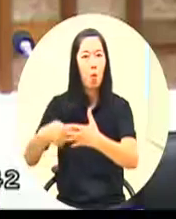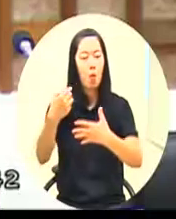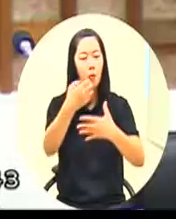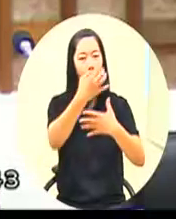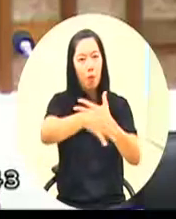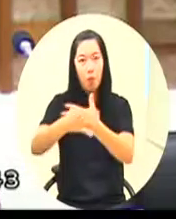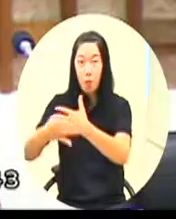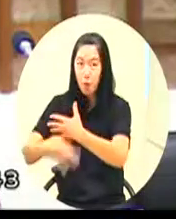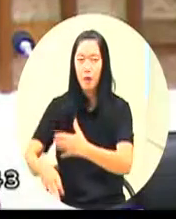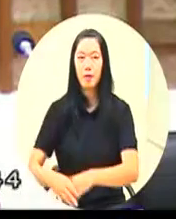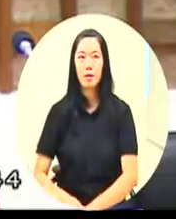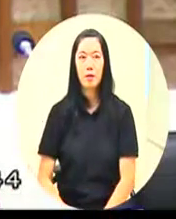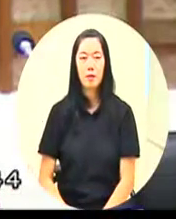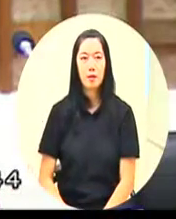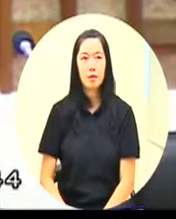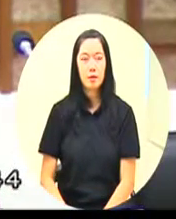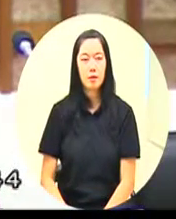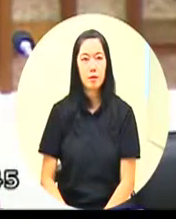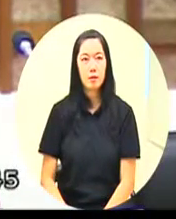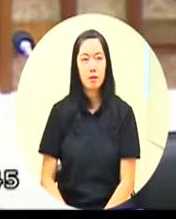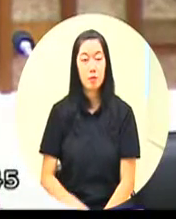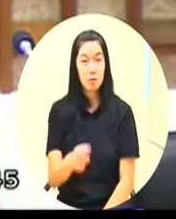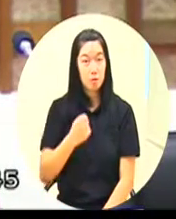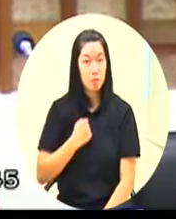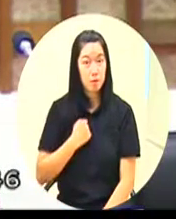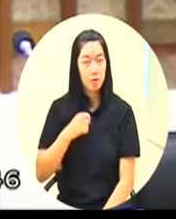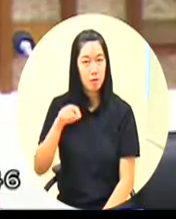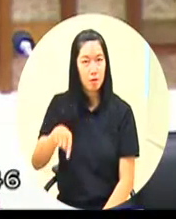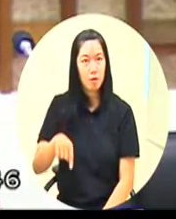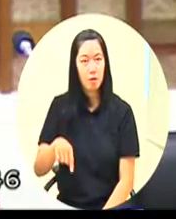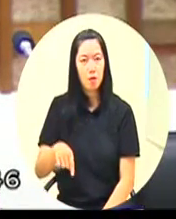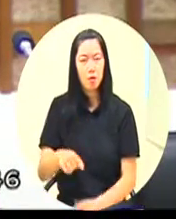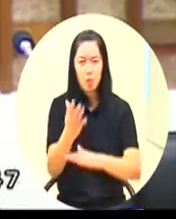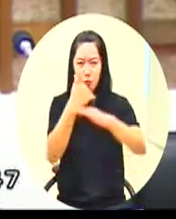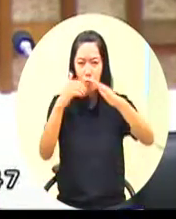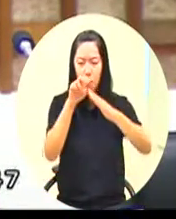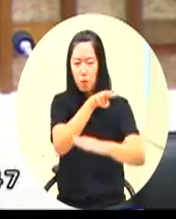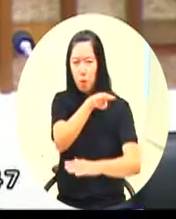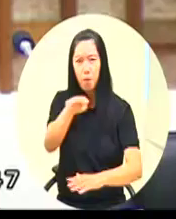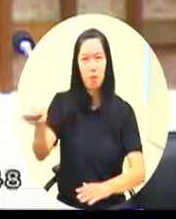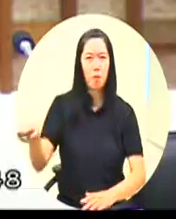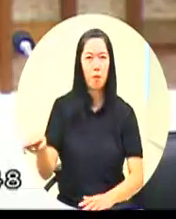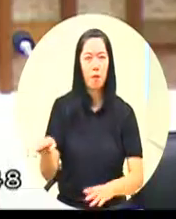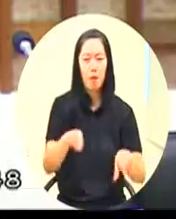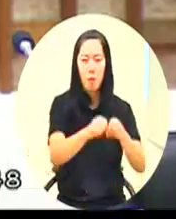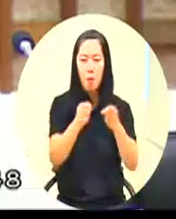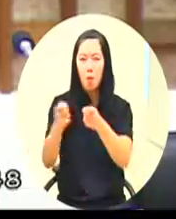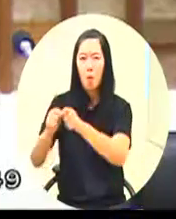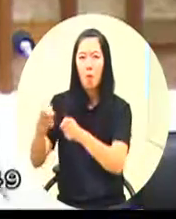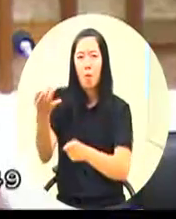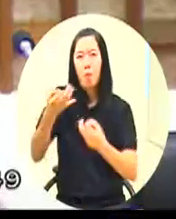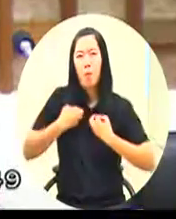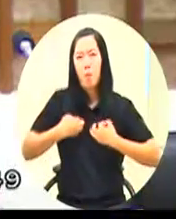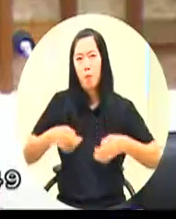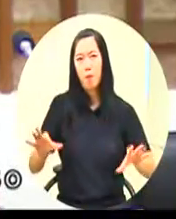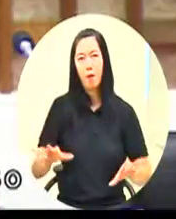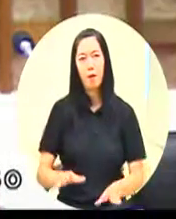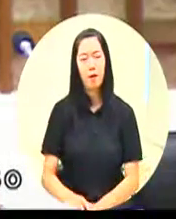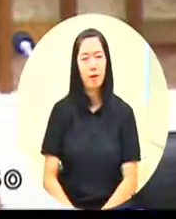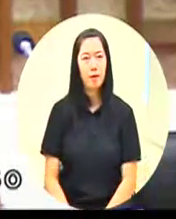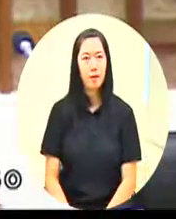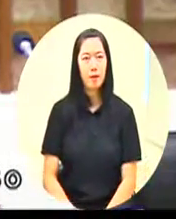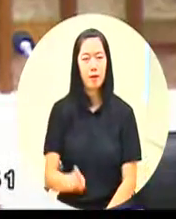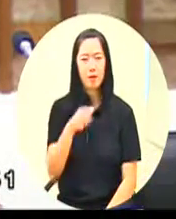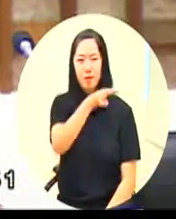蒂那一次你看到那个整个各校这个惨不忍睹整个的都是好像炸弹开